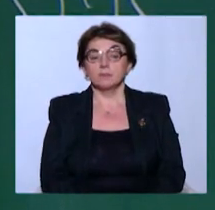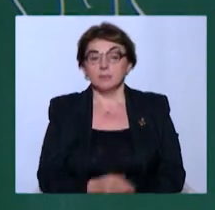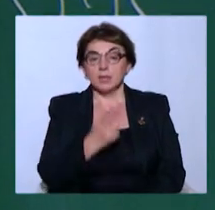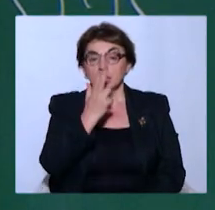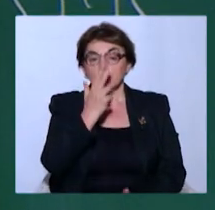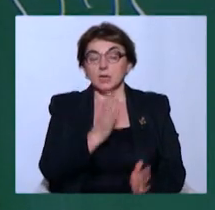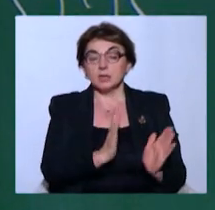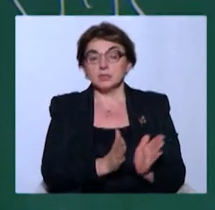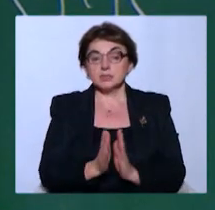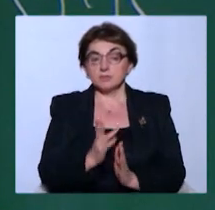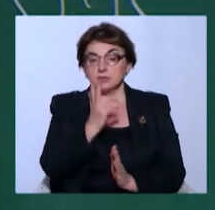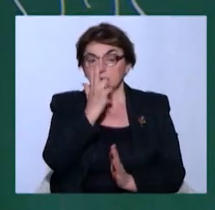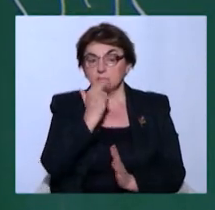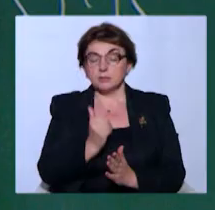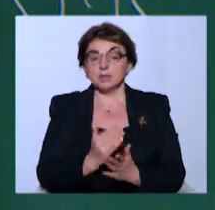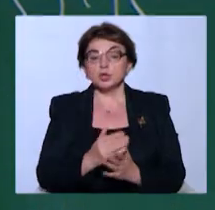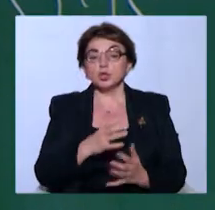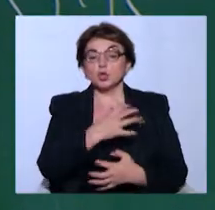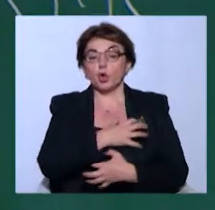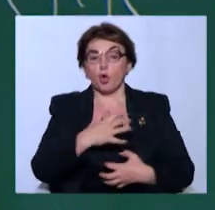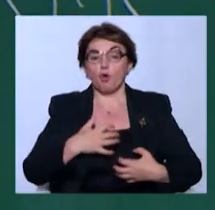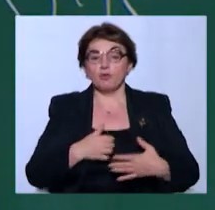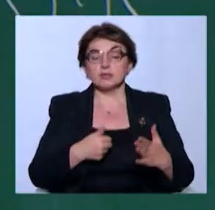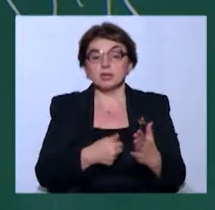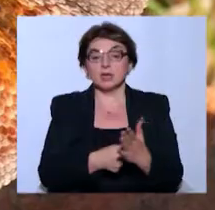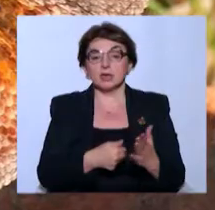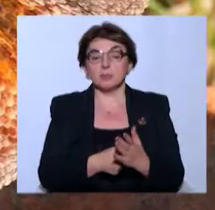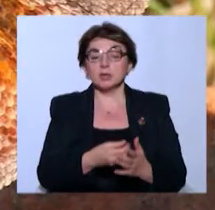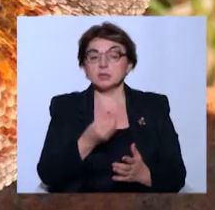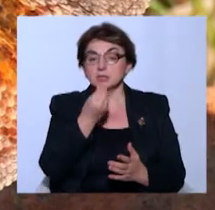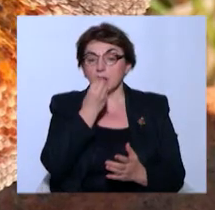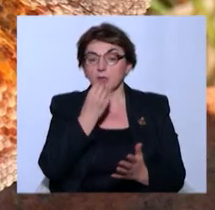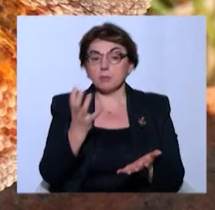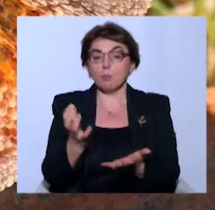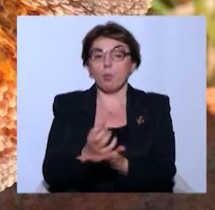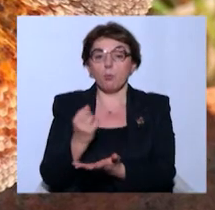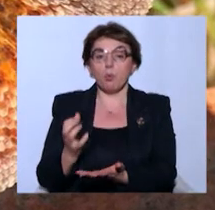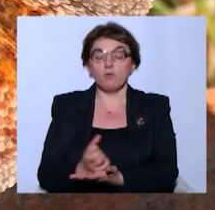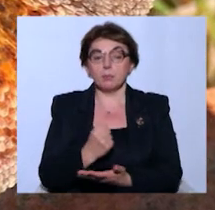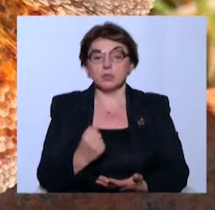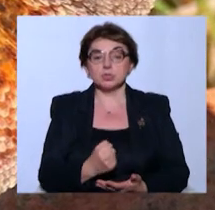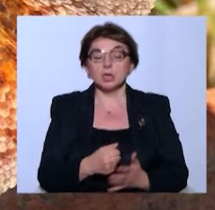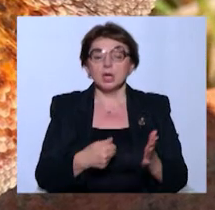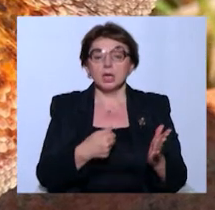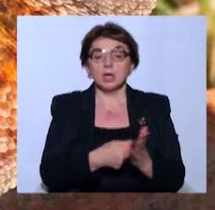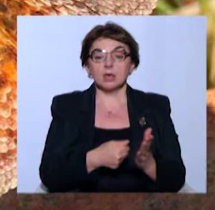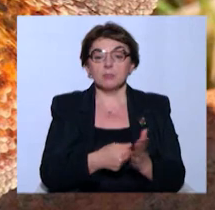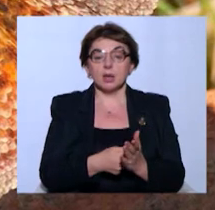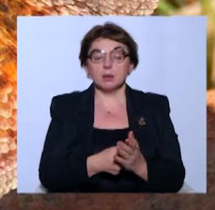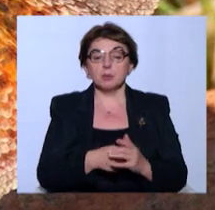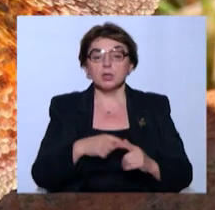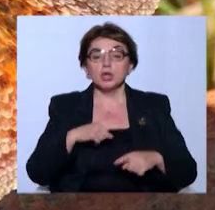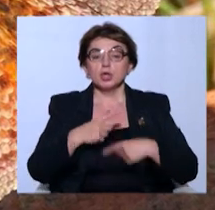რომელიც მტრის მოახლოების დროს საყელო აქვს, რომელსაც შლის და ღებულობს მუქარის პოზას, ამით